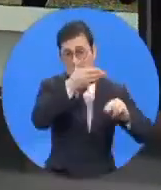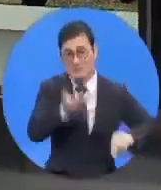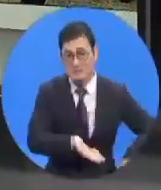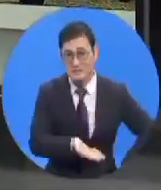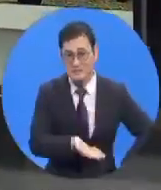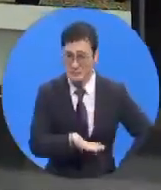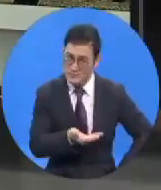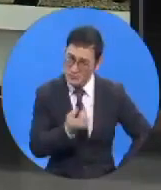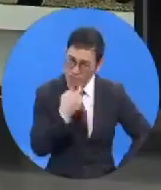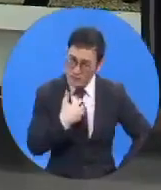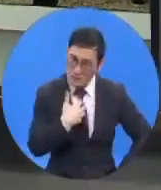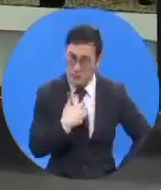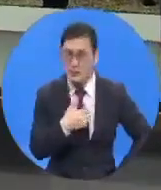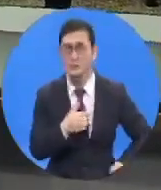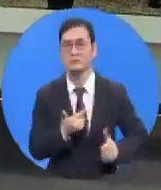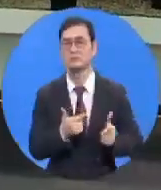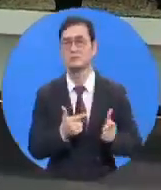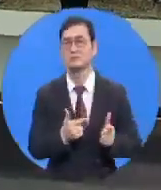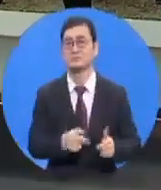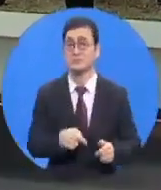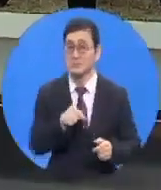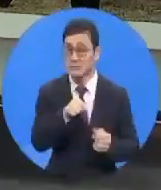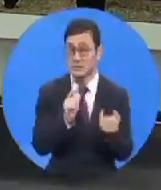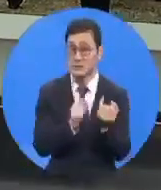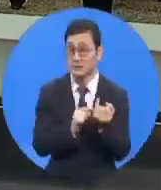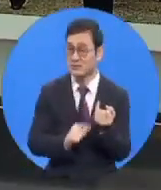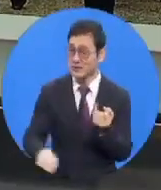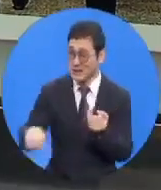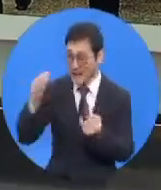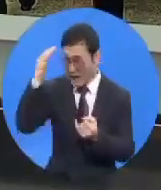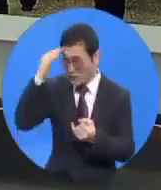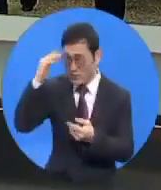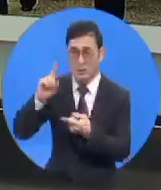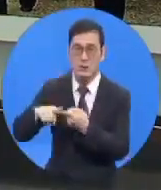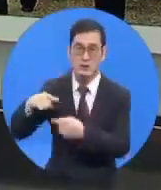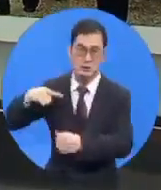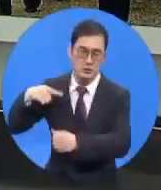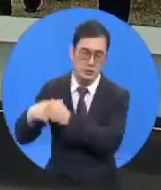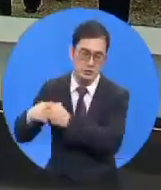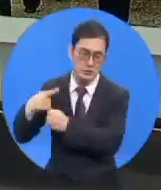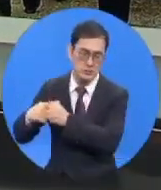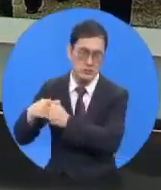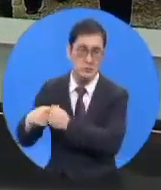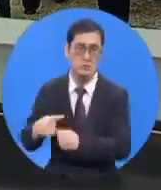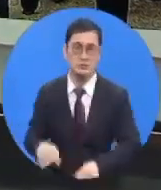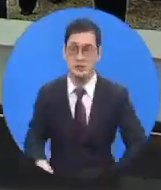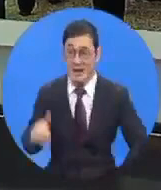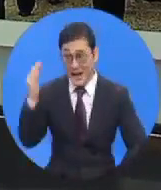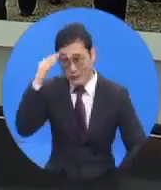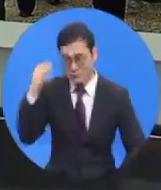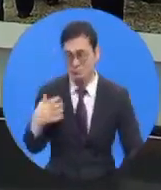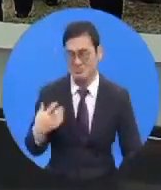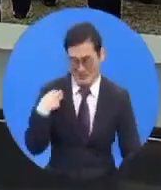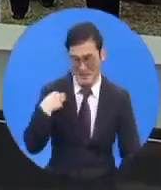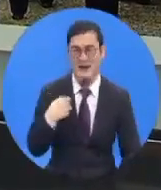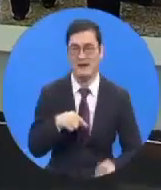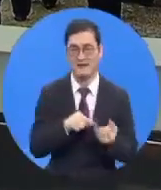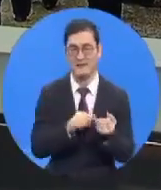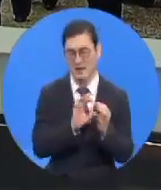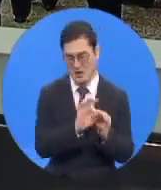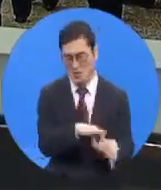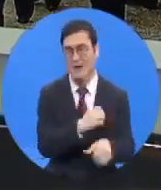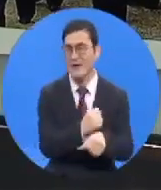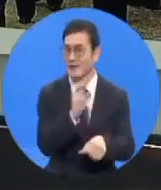족속들이다 이렇게 강한 톤으로 비판하는 담화를 내기도 했습니다. 여전히 대남관계는 자신이 주도하겠다 이런 의지를 밝힌 게